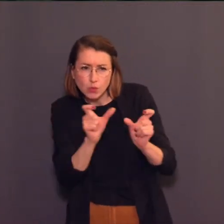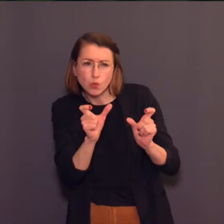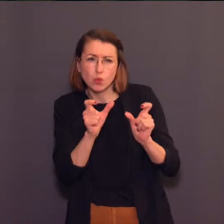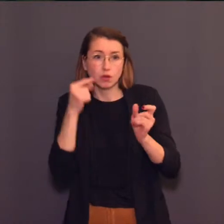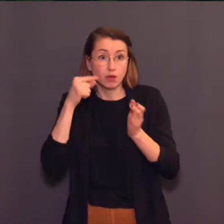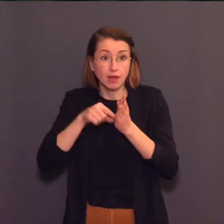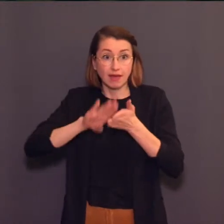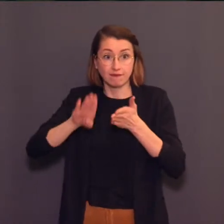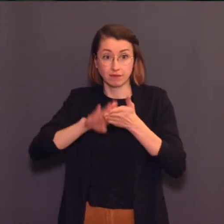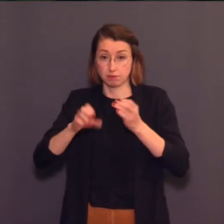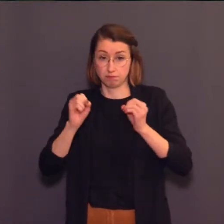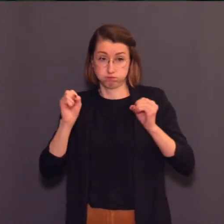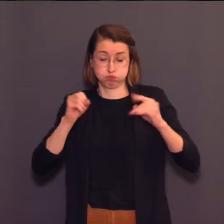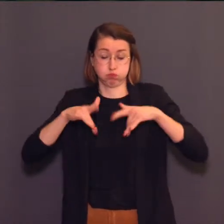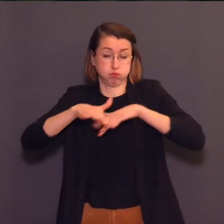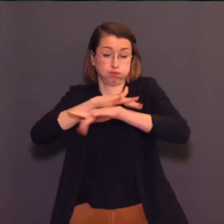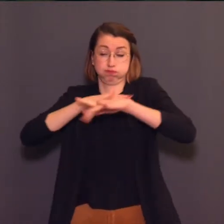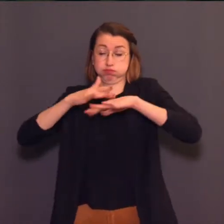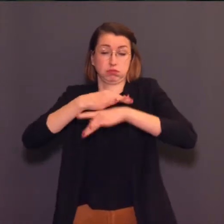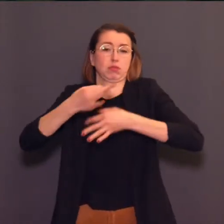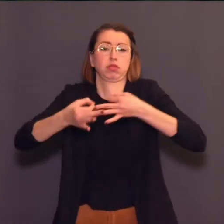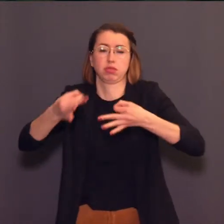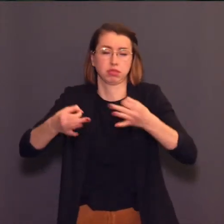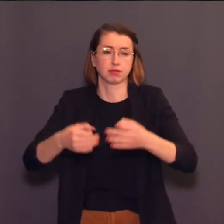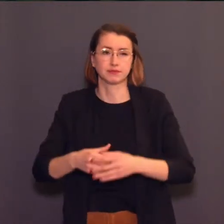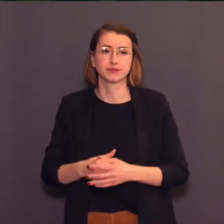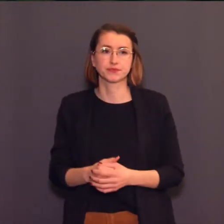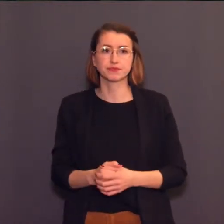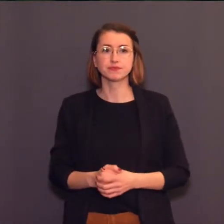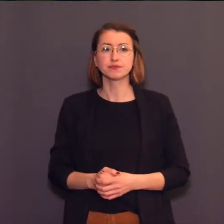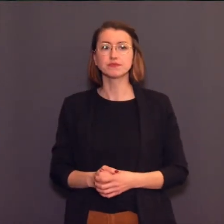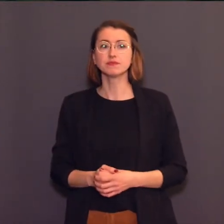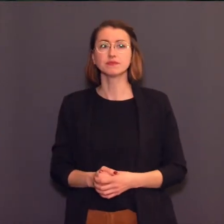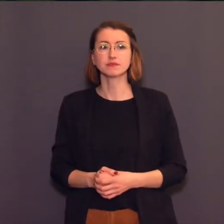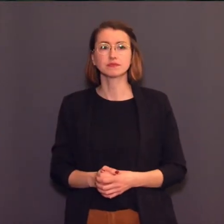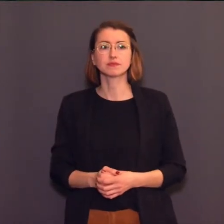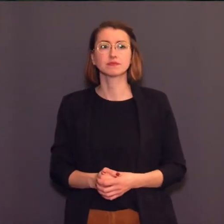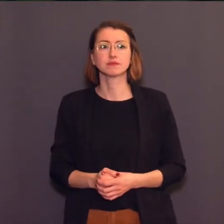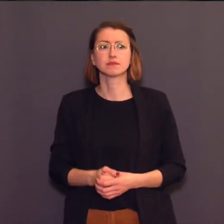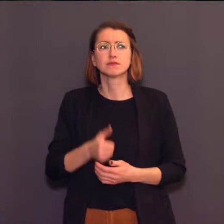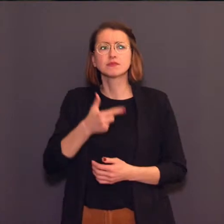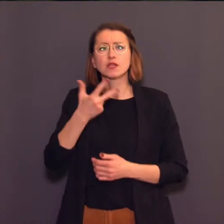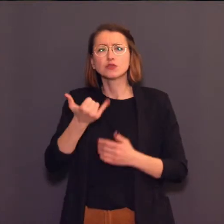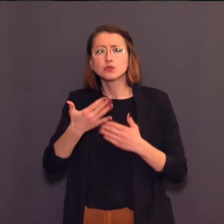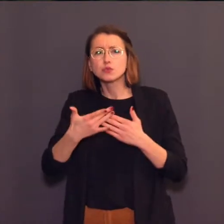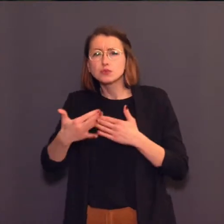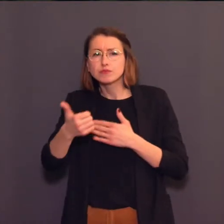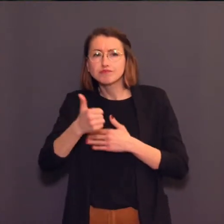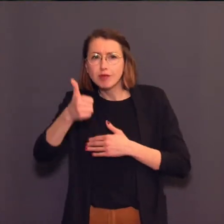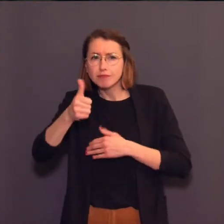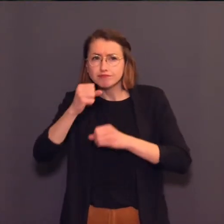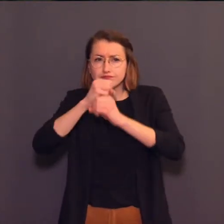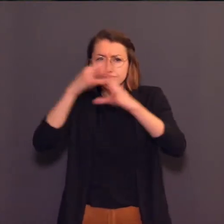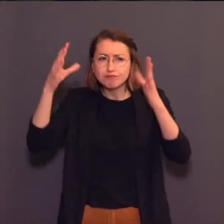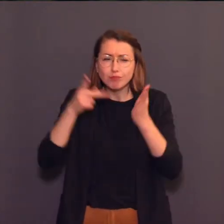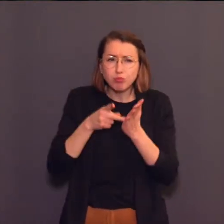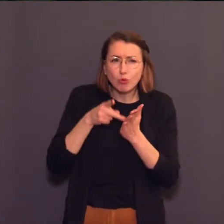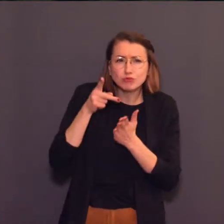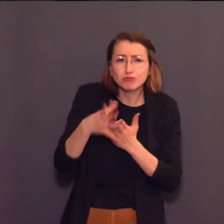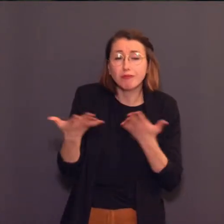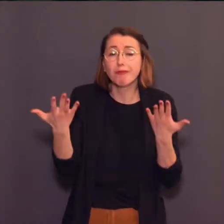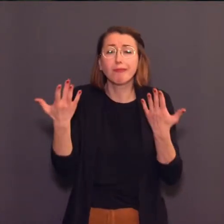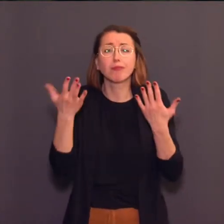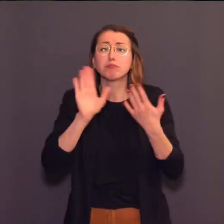trains. Quels que soient vos projets pour les prochains jours, essayez donc de prendre ce temps pour vous détendre tant que